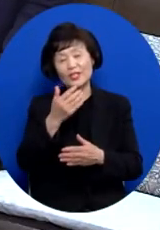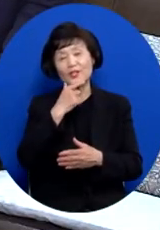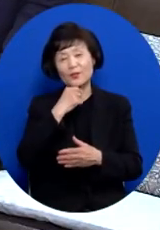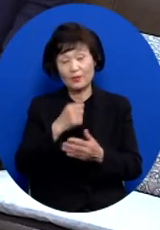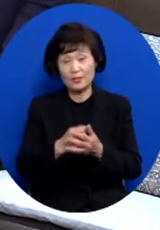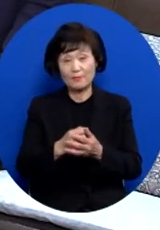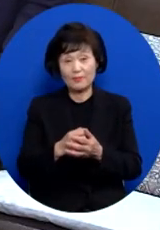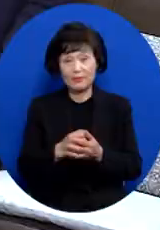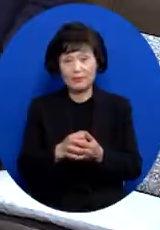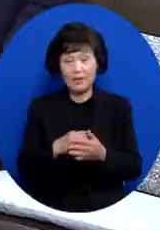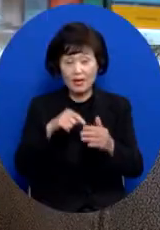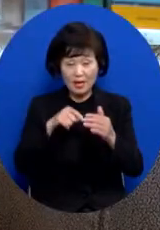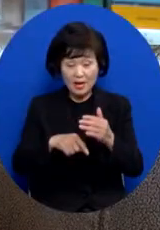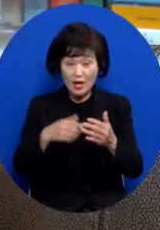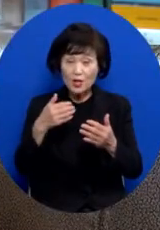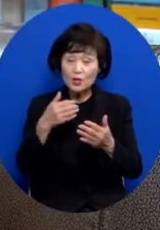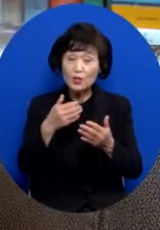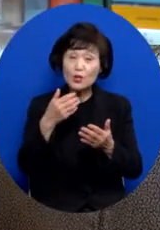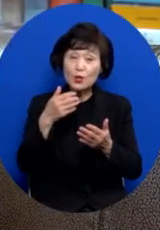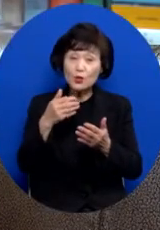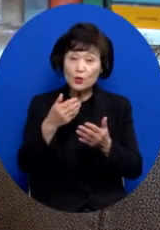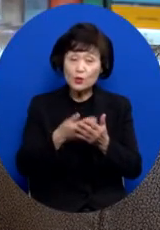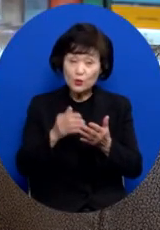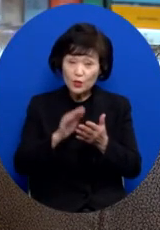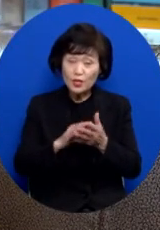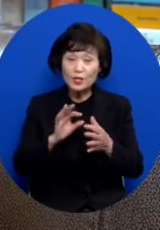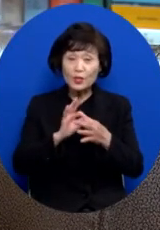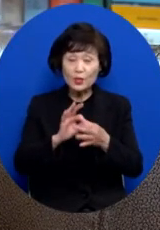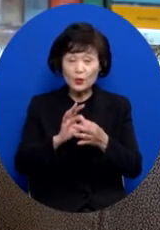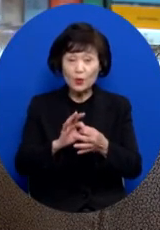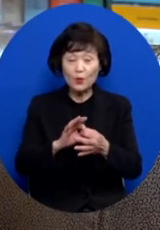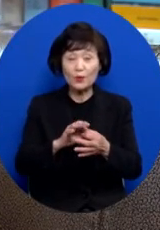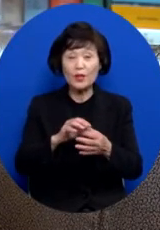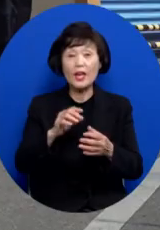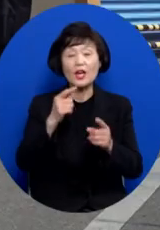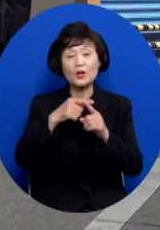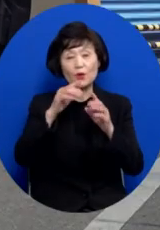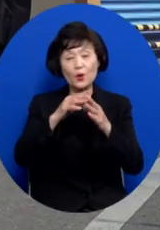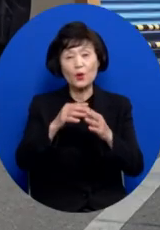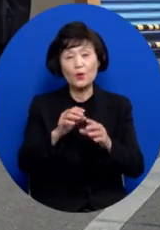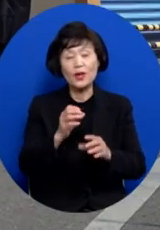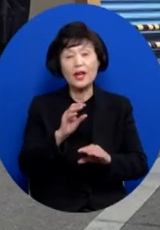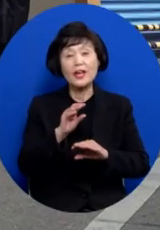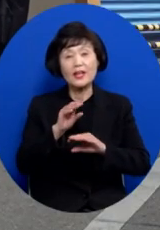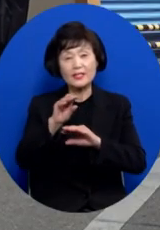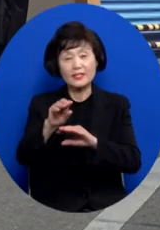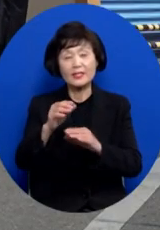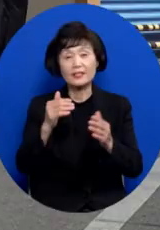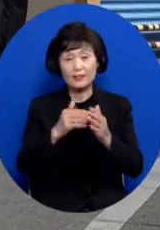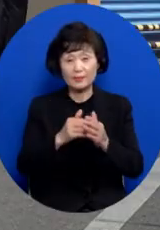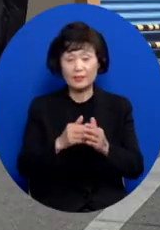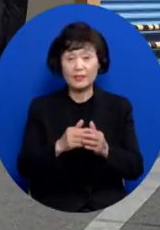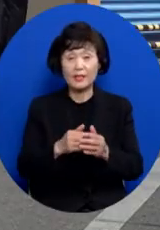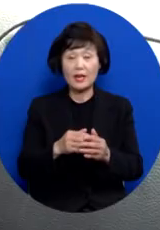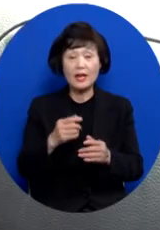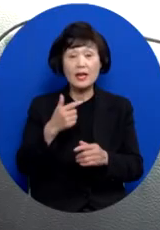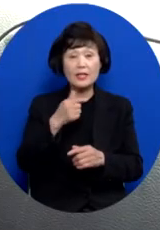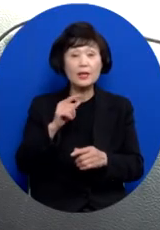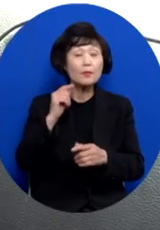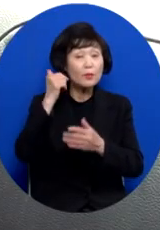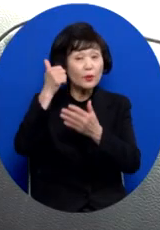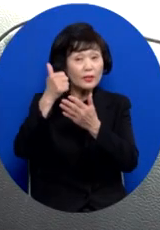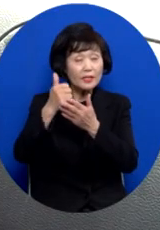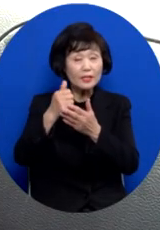수리를 거쳐 기증된 차량은 미션카 선교회를 통해 힐로디 교회에 전달됐습니다. 힐로디 교회 남호성 목사는